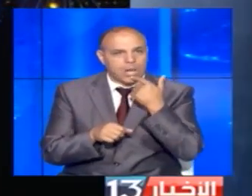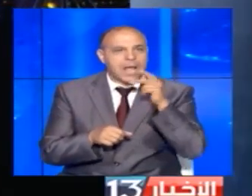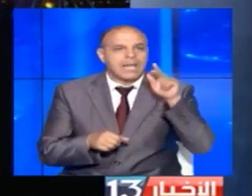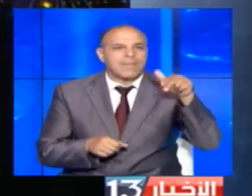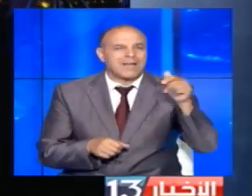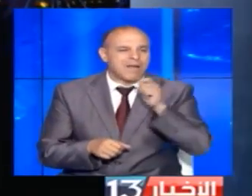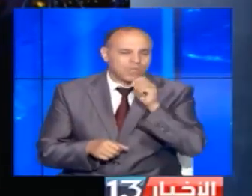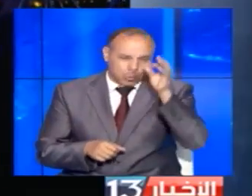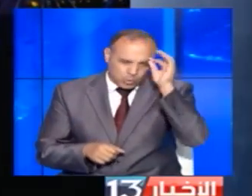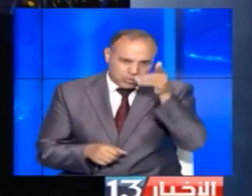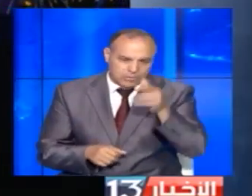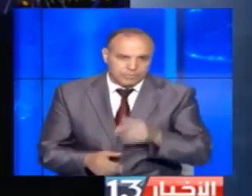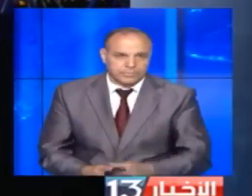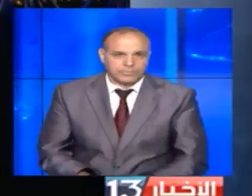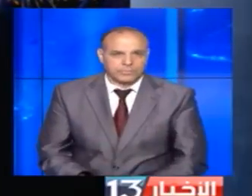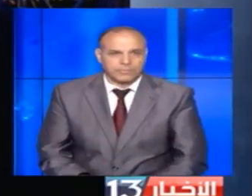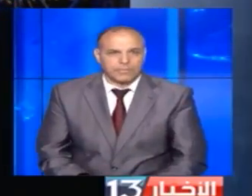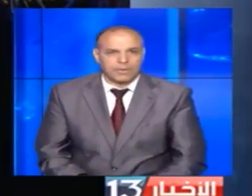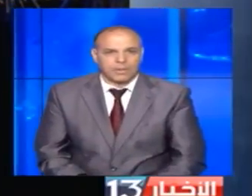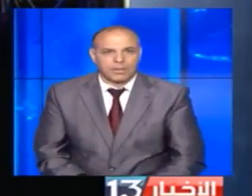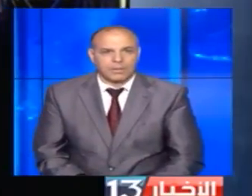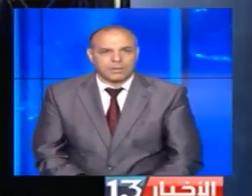كراولي.